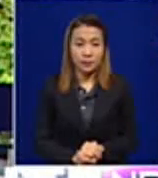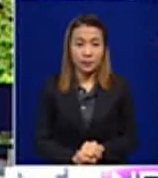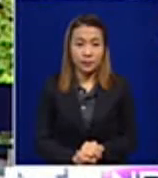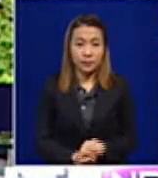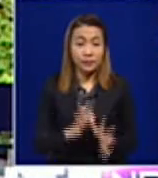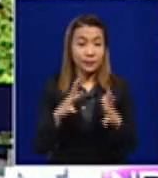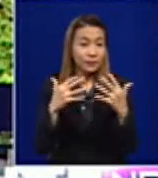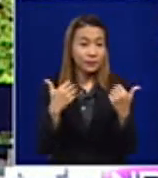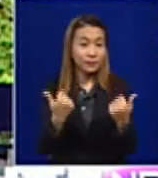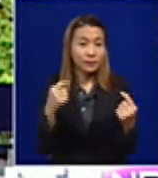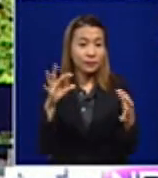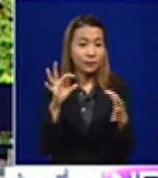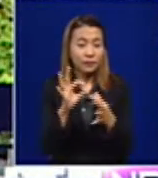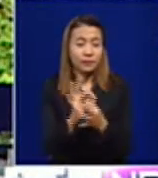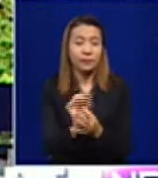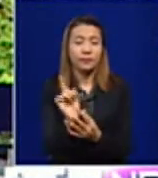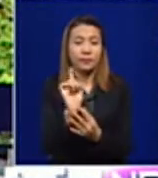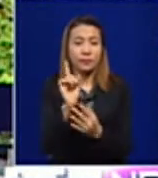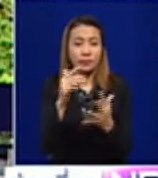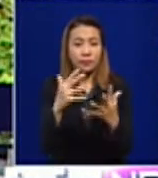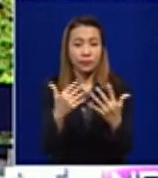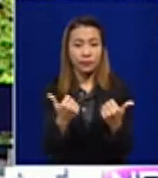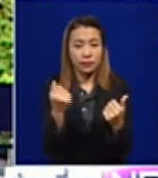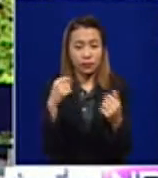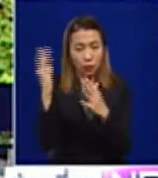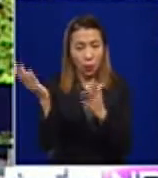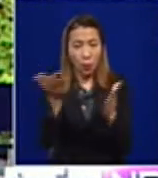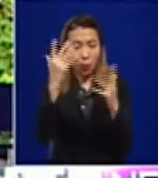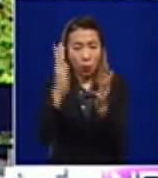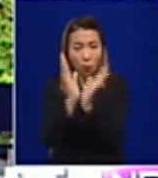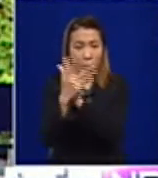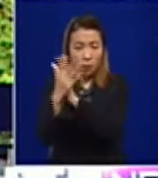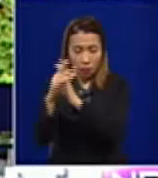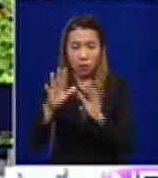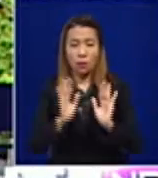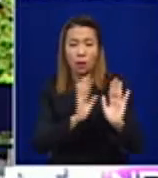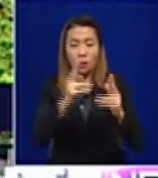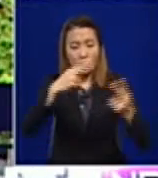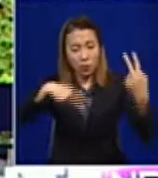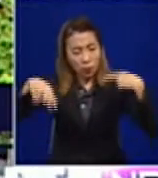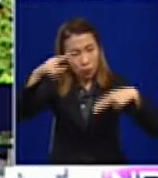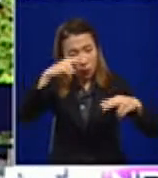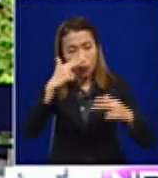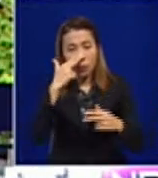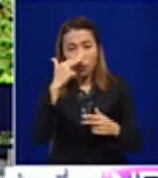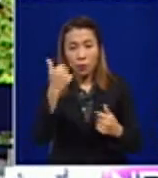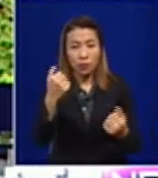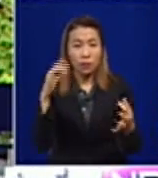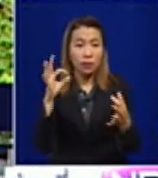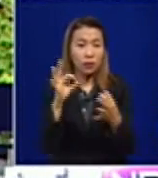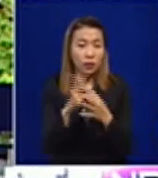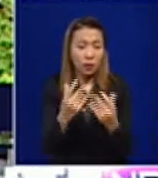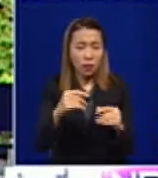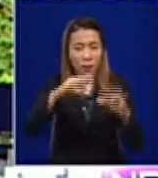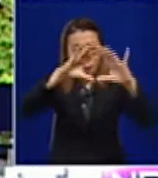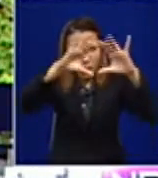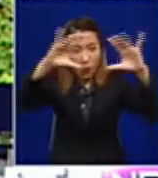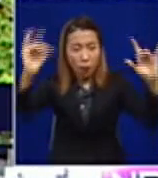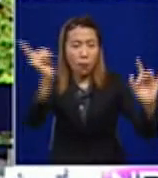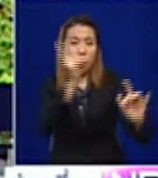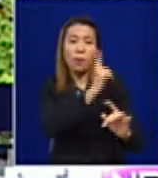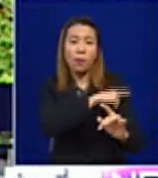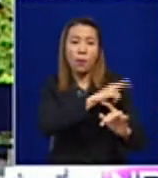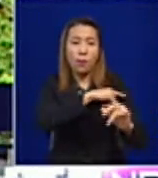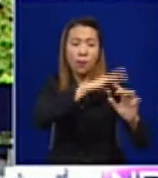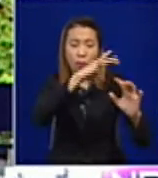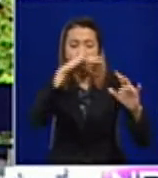ดังนั้นช่วงนี้นะคะอุณหภูมิก็จะเปลี่ยนแปลงไปนะคะดังนั้นก็รักษาสุขภาพกันด้วยค่ะเรื่องต่อไปเราไปดูเรื่องของสถานการณ์หมอกควันกันบ้างนะคะเจ้า